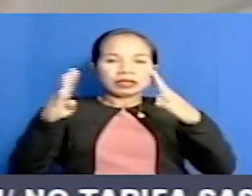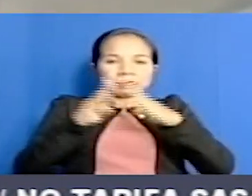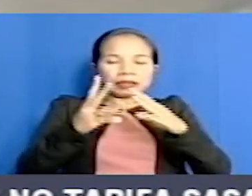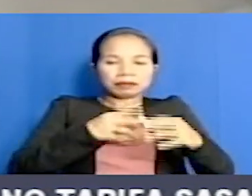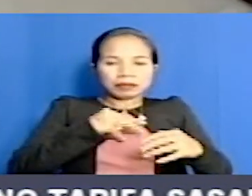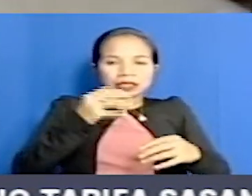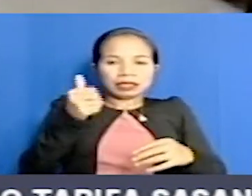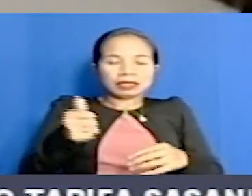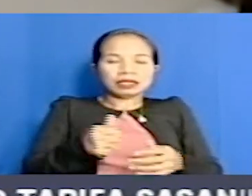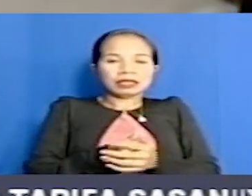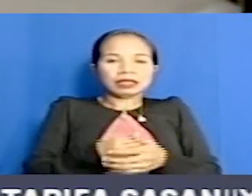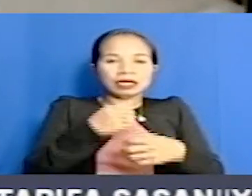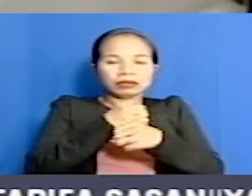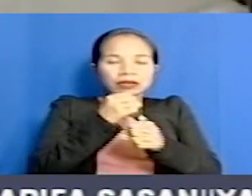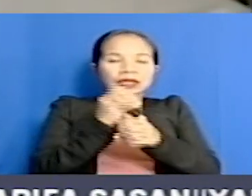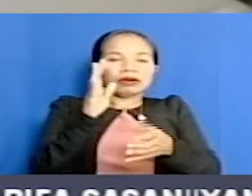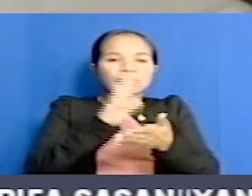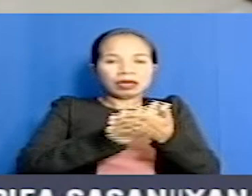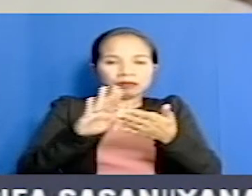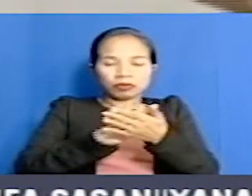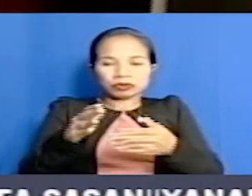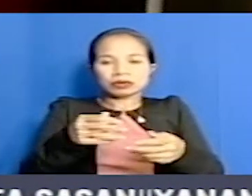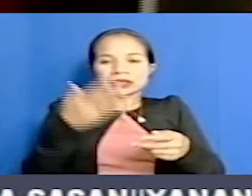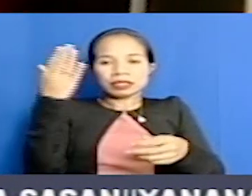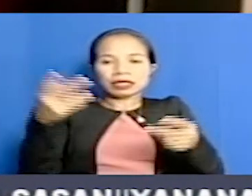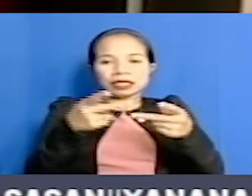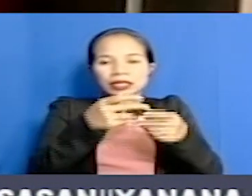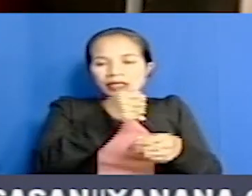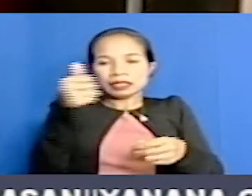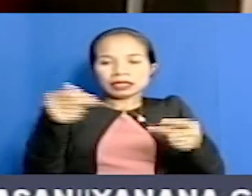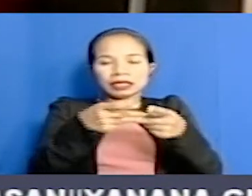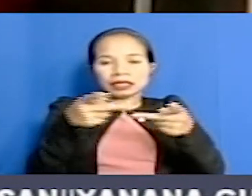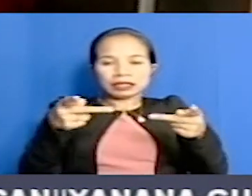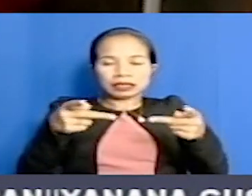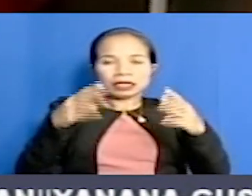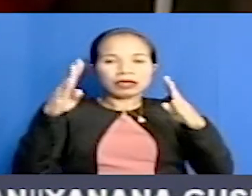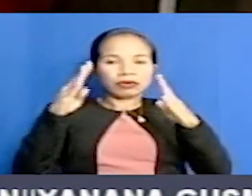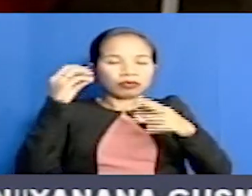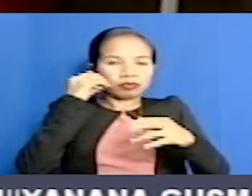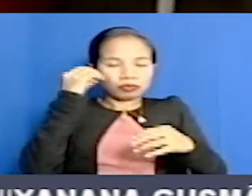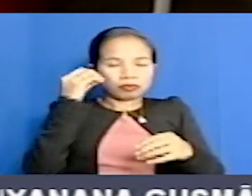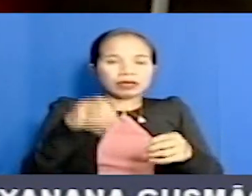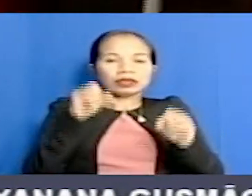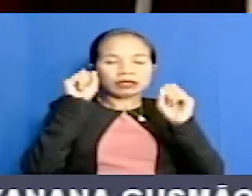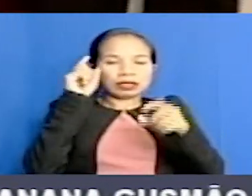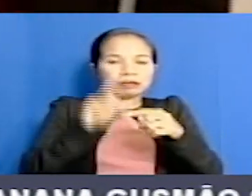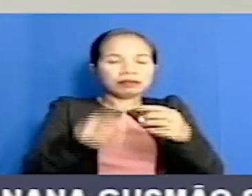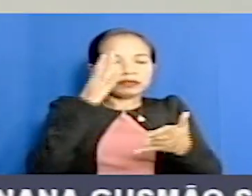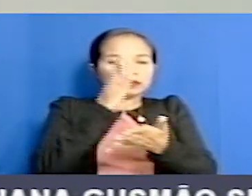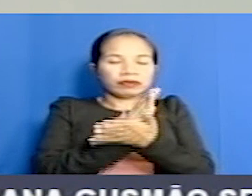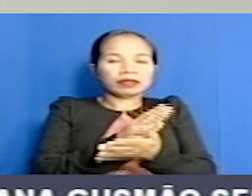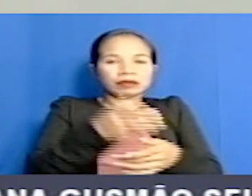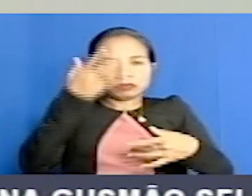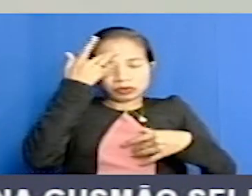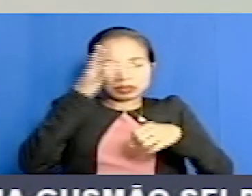Maliana atu halau limpeza iha ida-ida nge uma oin atu nune prevene transmisaun dengue.